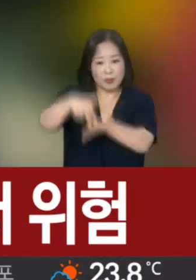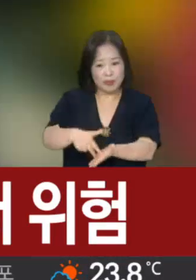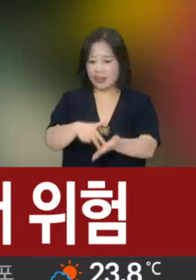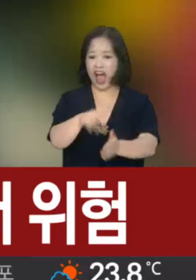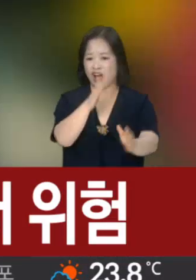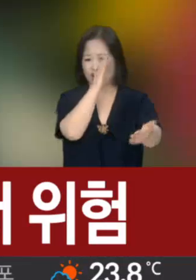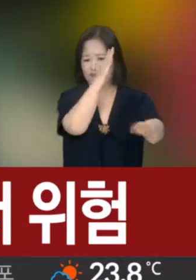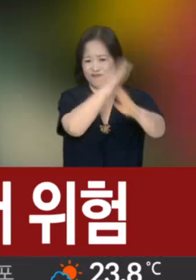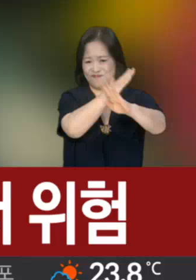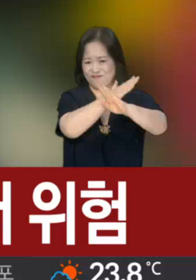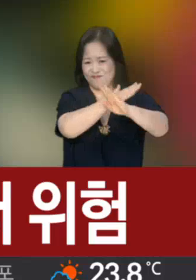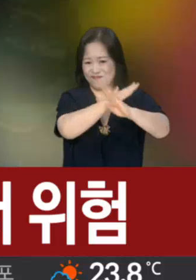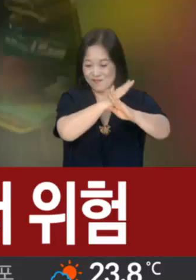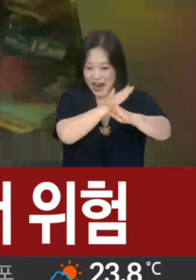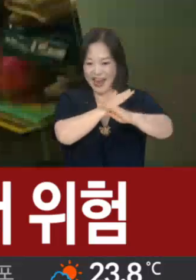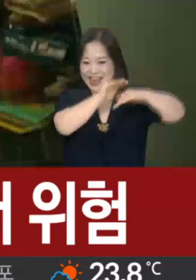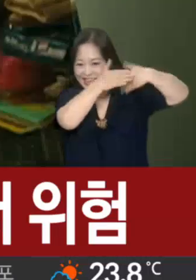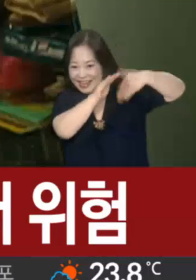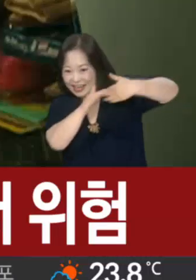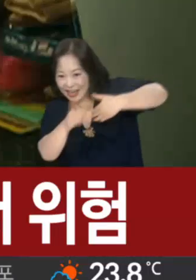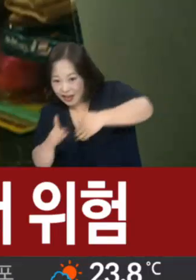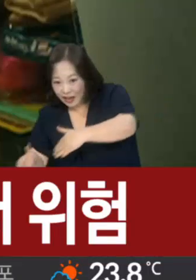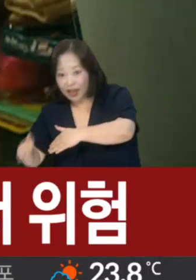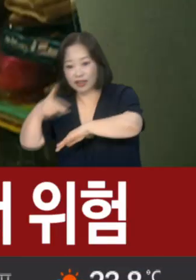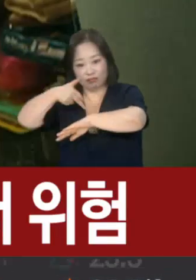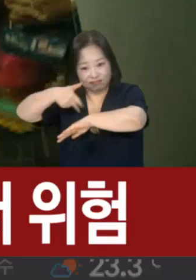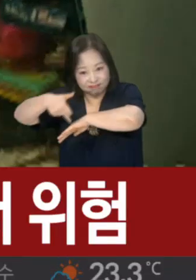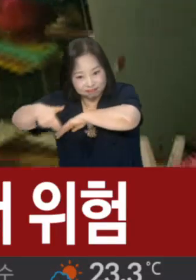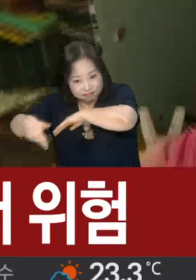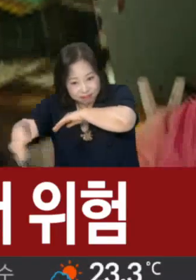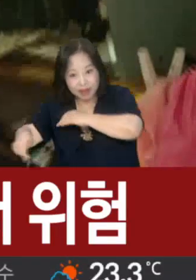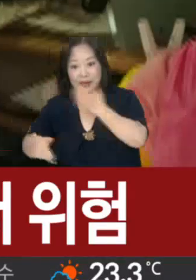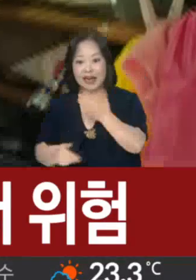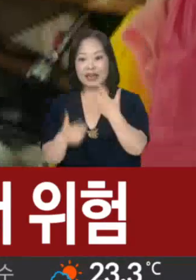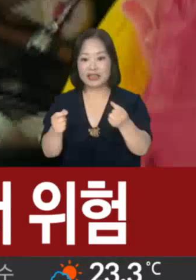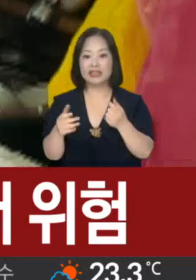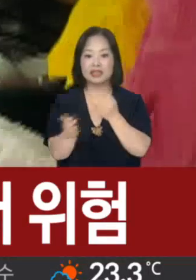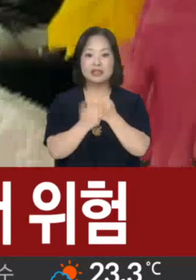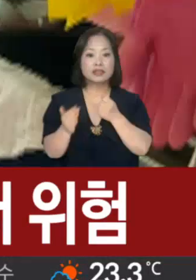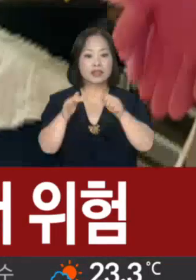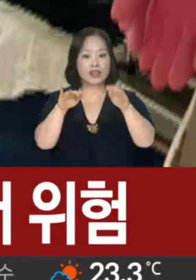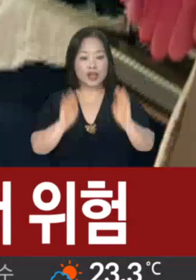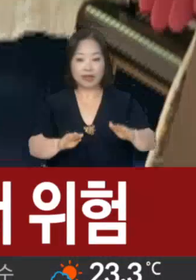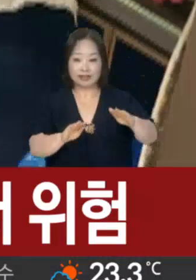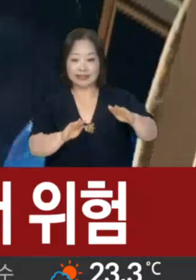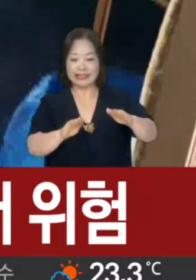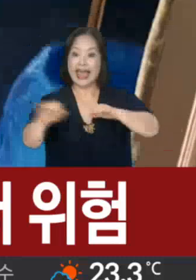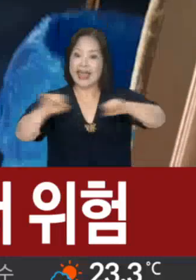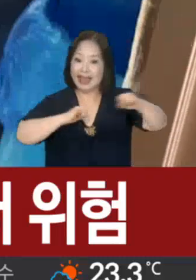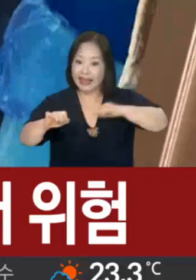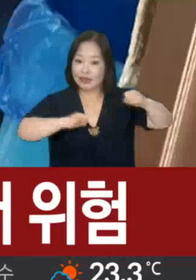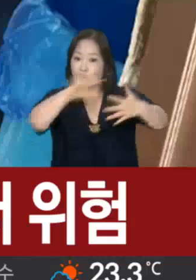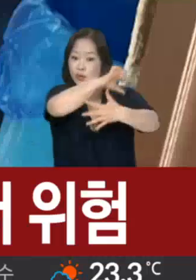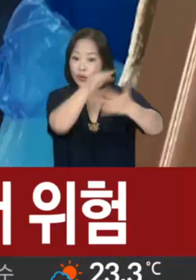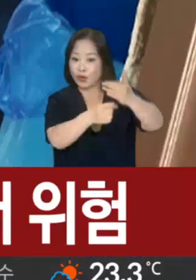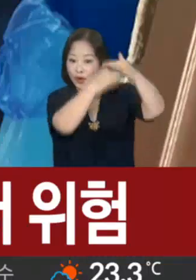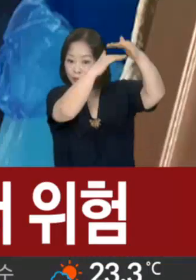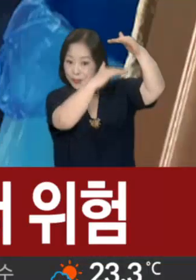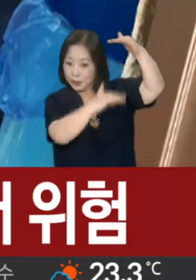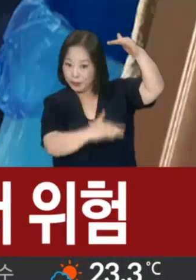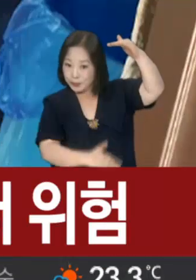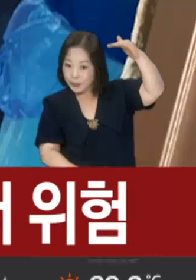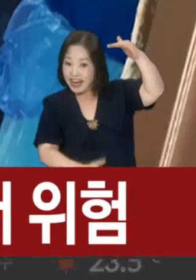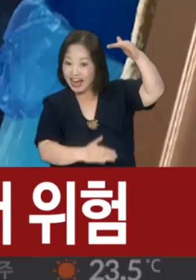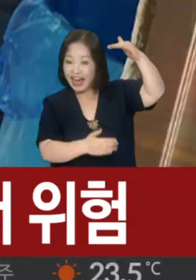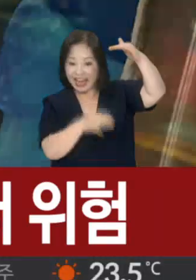되고요. 계단을 네. 통해서 이동을 하시는데 앞서 피해 사례에서도 보신 것처럼 실제로 어떤 흔들림이 있다 보면 이런